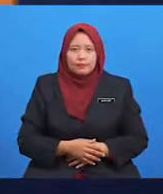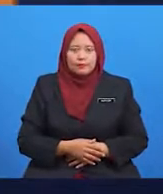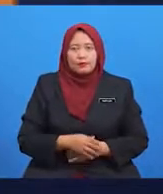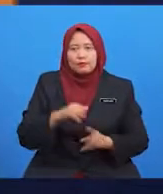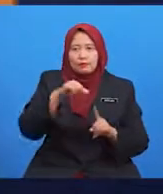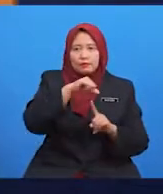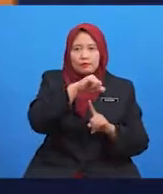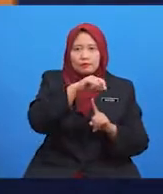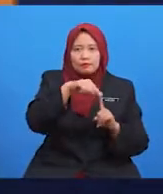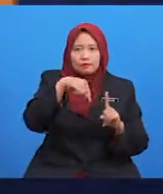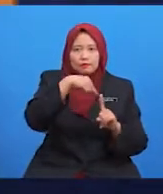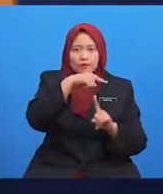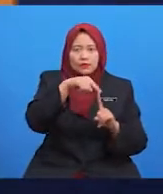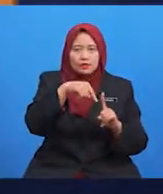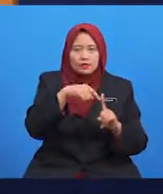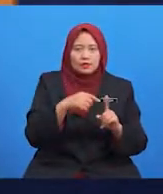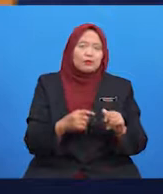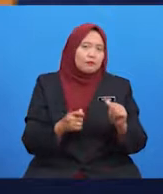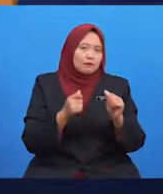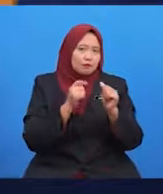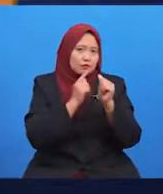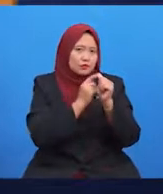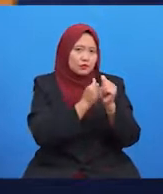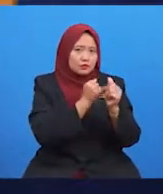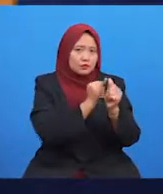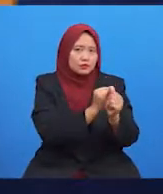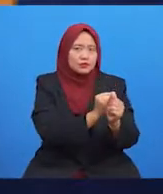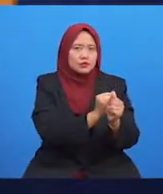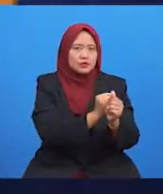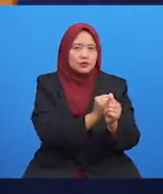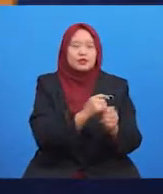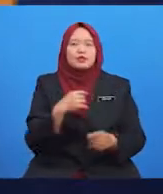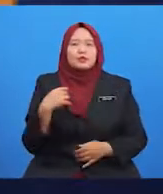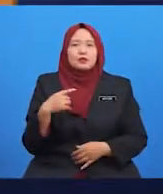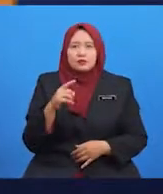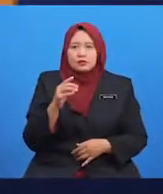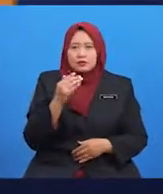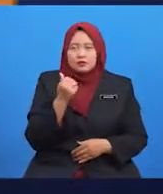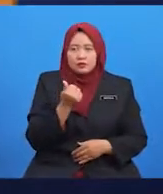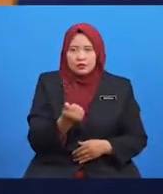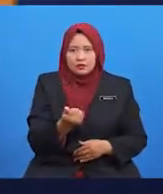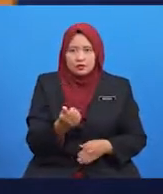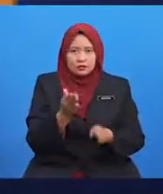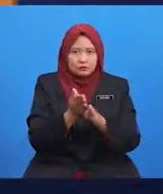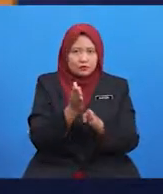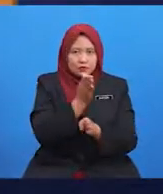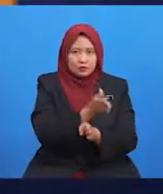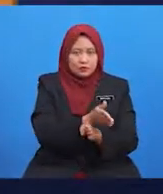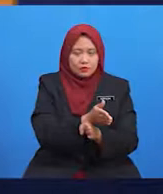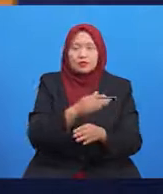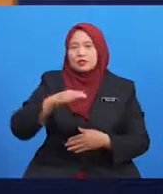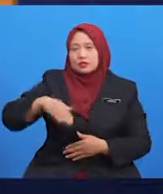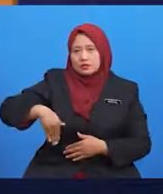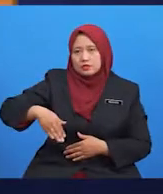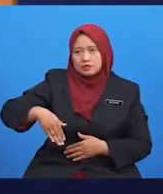Bila berjemaah, sesekali kami bersebelahan. Sebelum takbir, dia sibuk